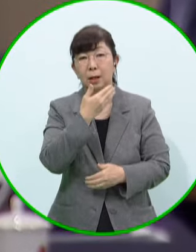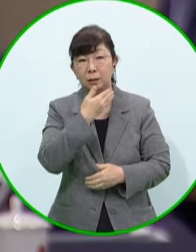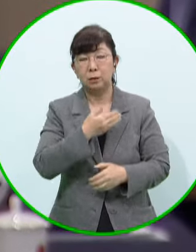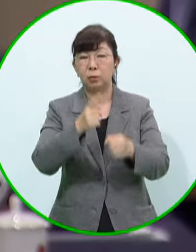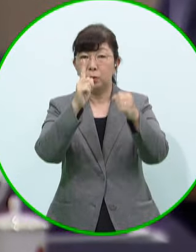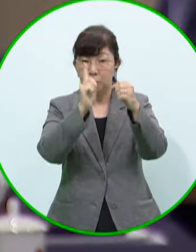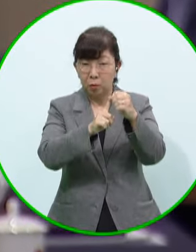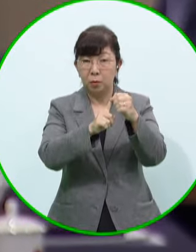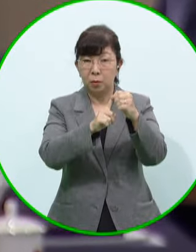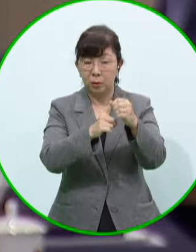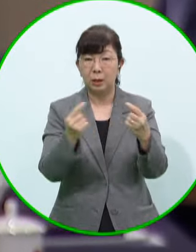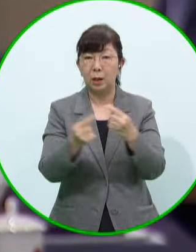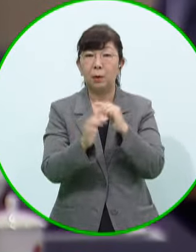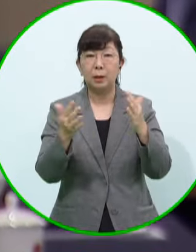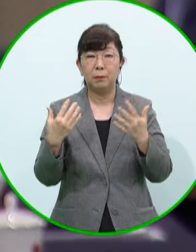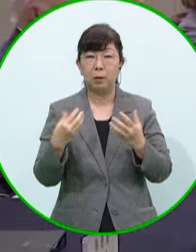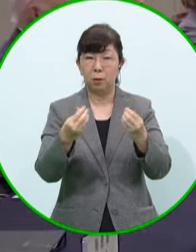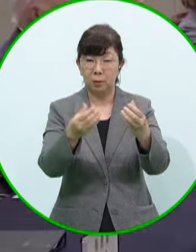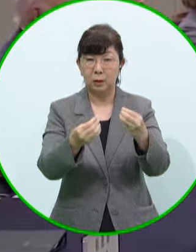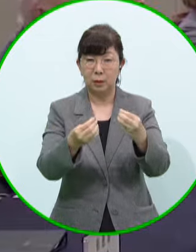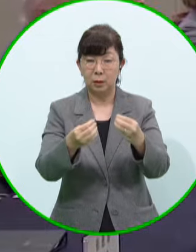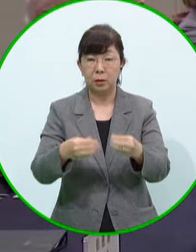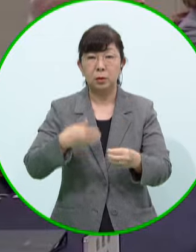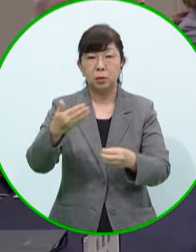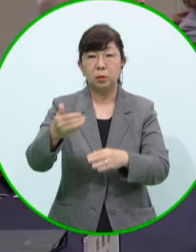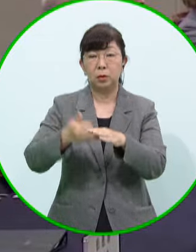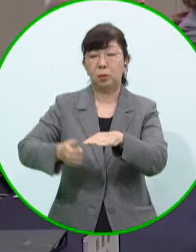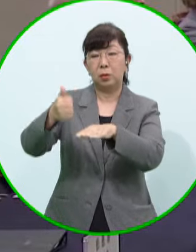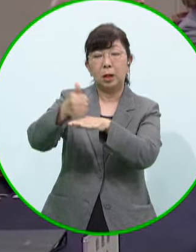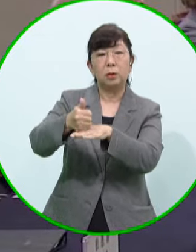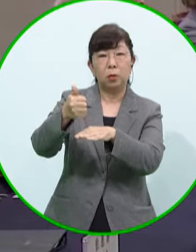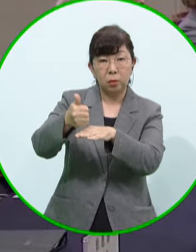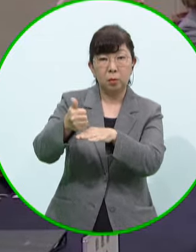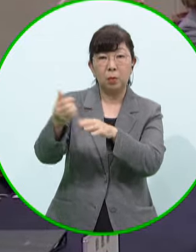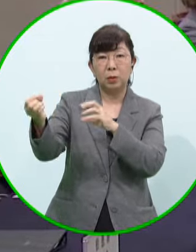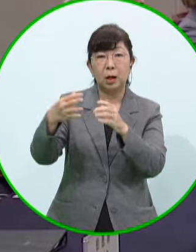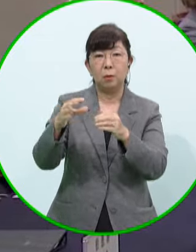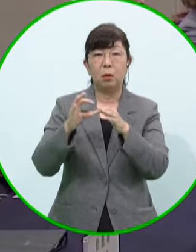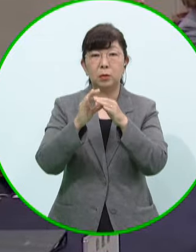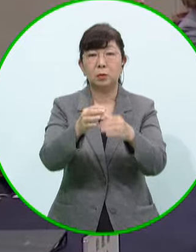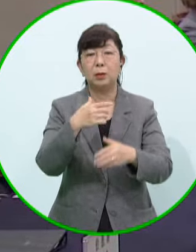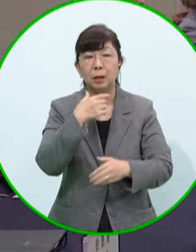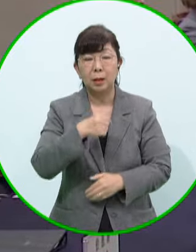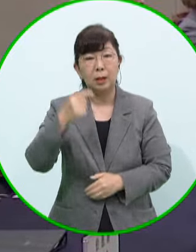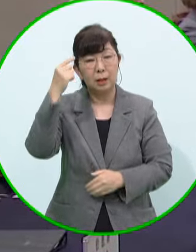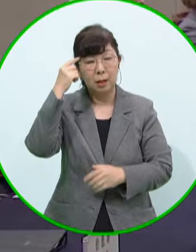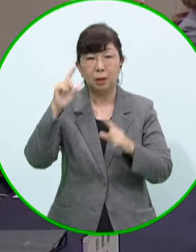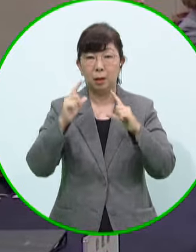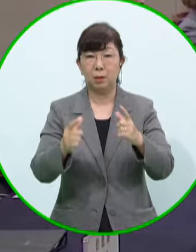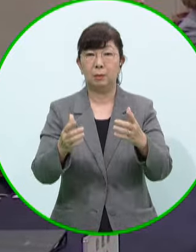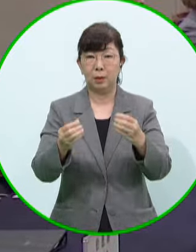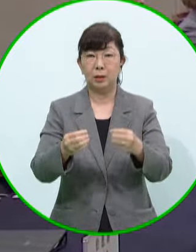目標に変わりはないと述べトランプ時期大統領とも対話を維持したい考えを示しました